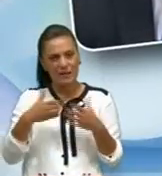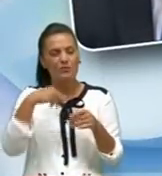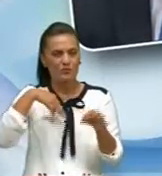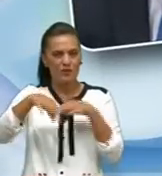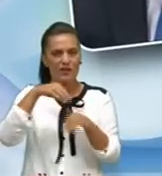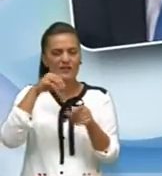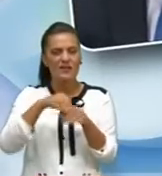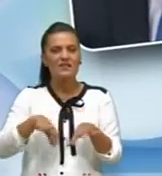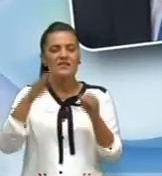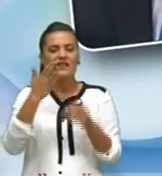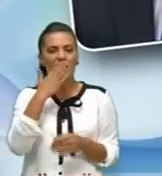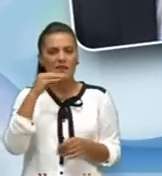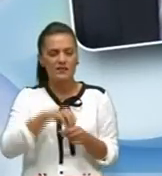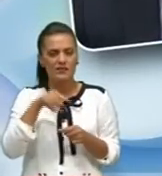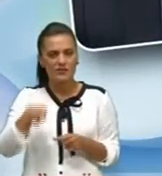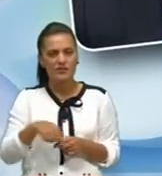hı. Dedi ki,